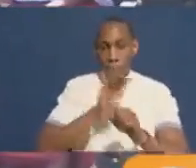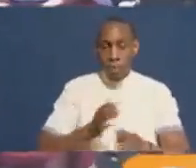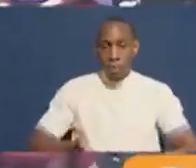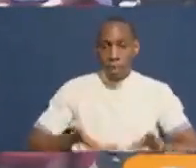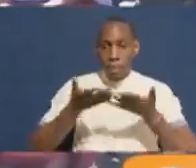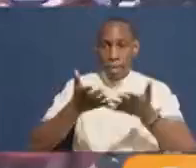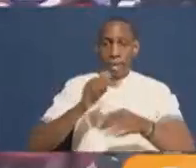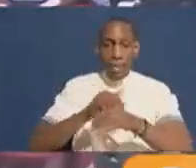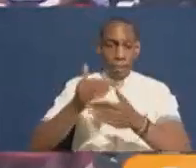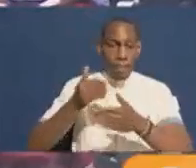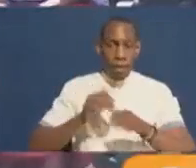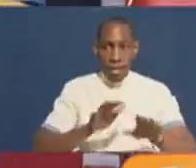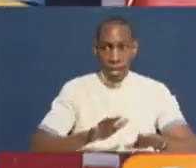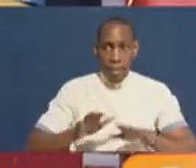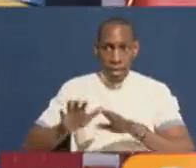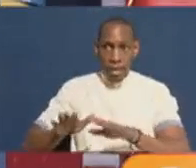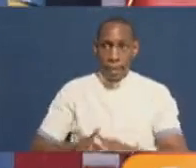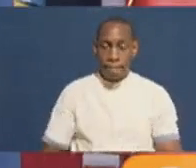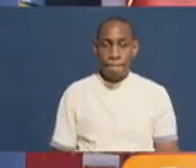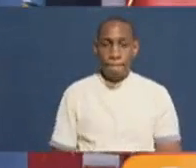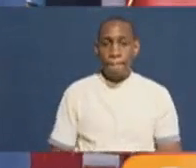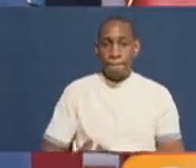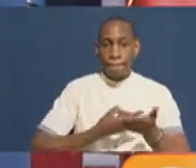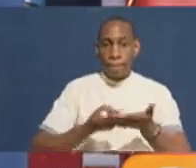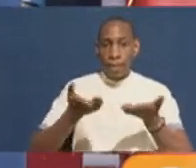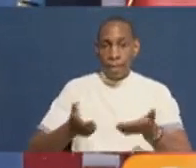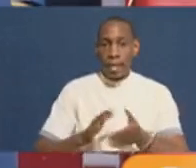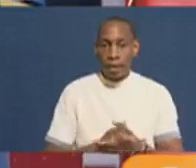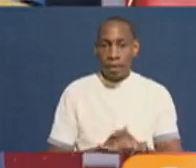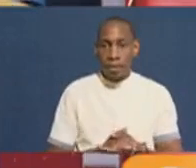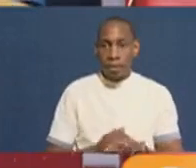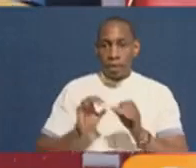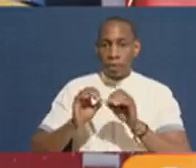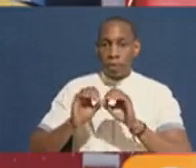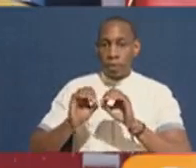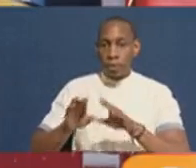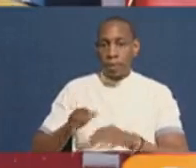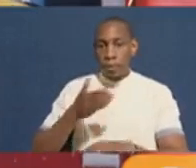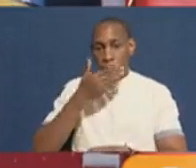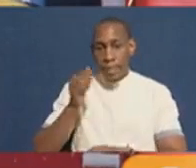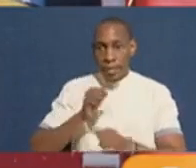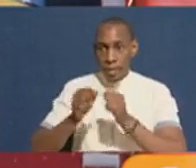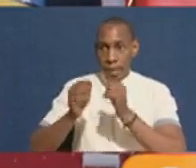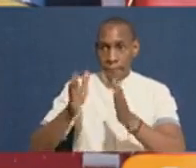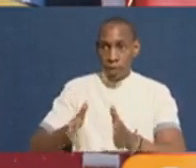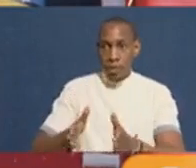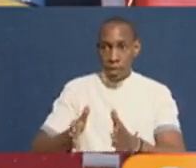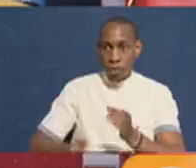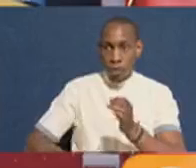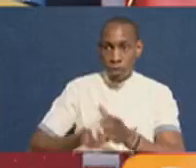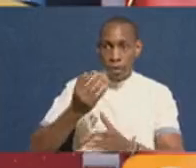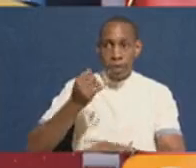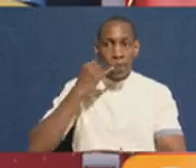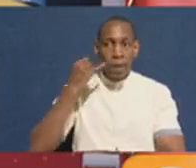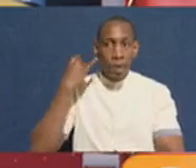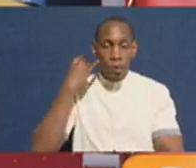walizotoa wakati wa kampeni. This week we lost one of the best boxers to have come out of